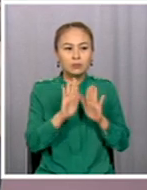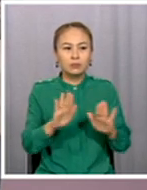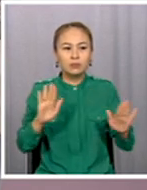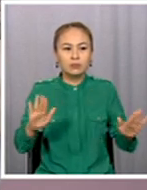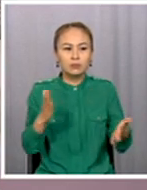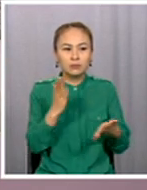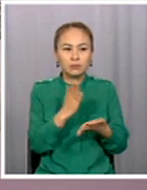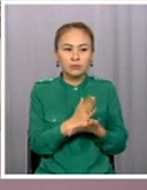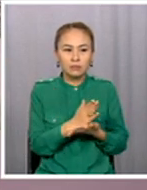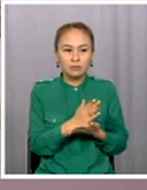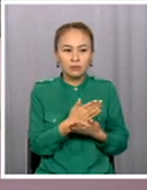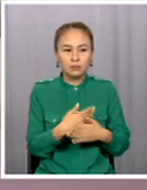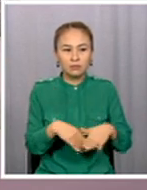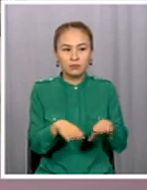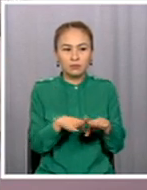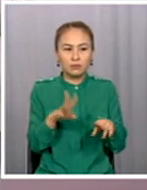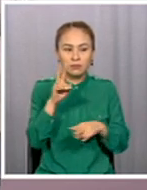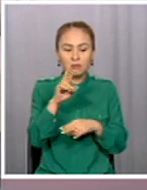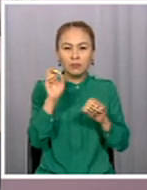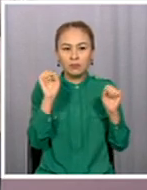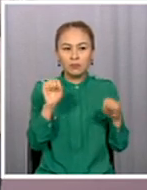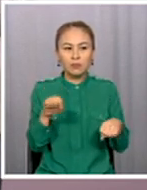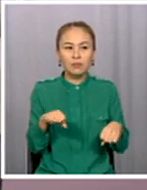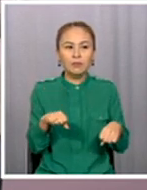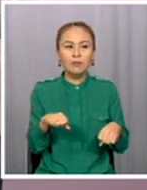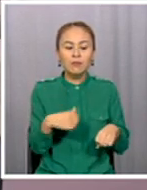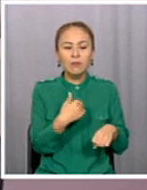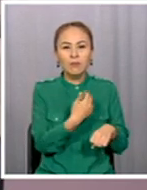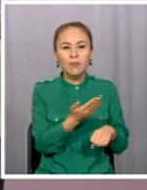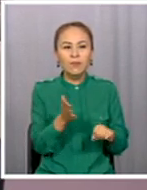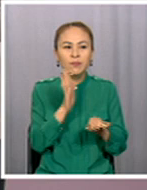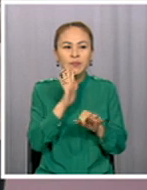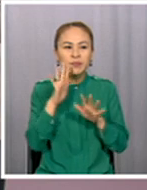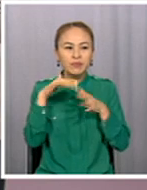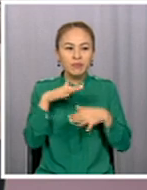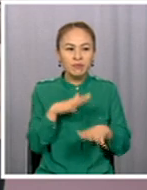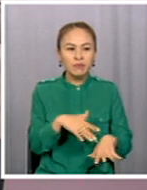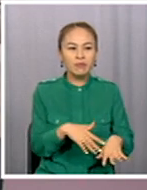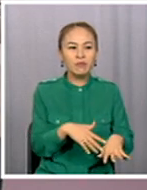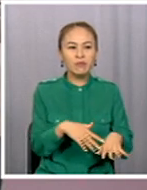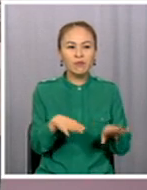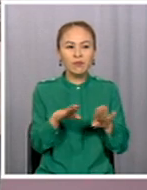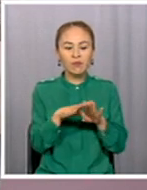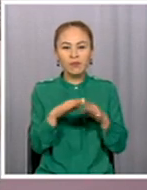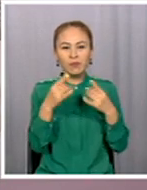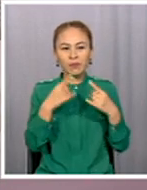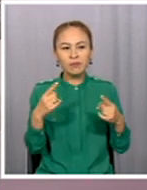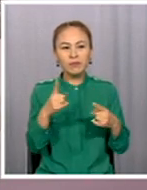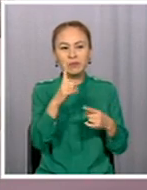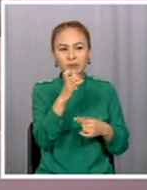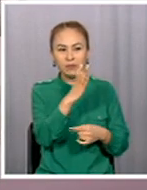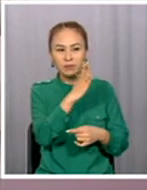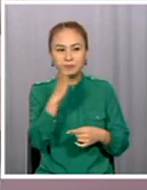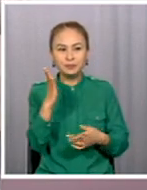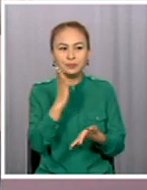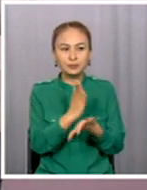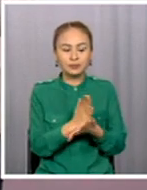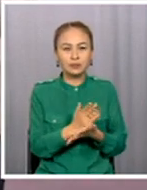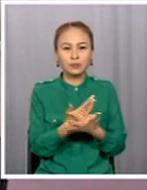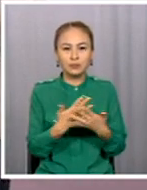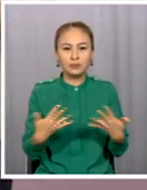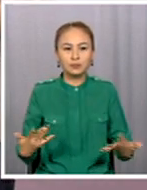тұратын океанариумға баруға болады. Онда теңіз жәндіктерінің 100-ден астам